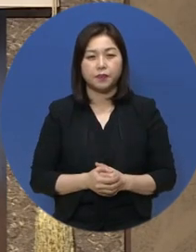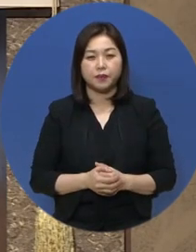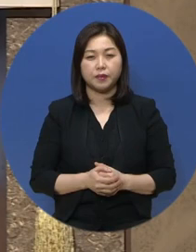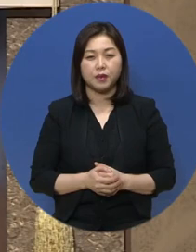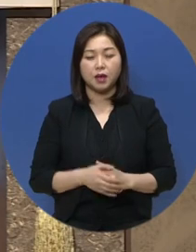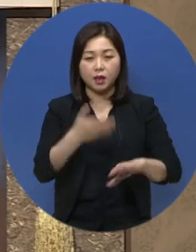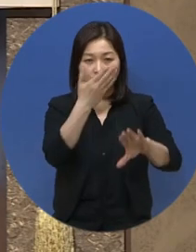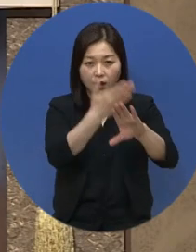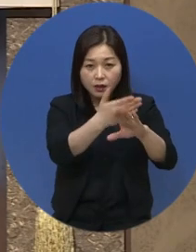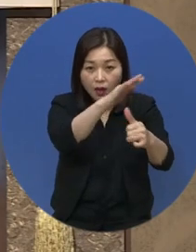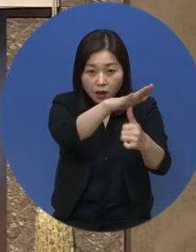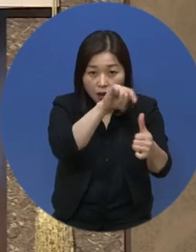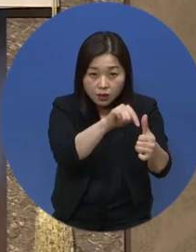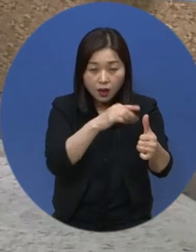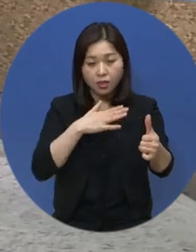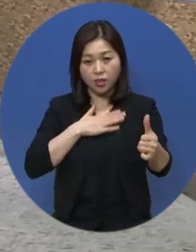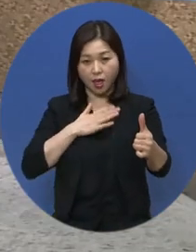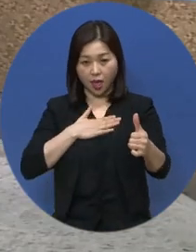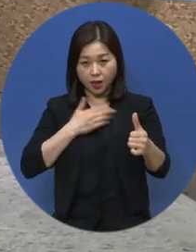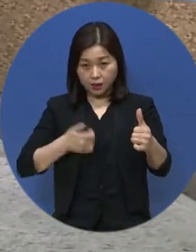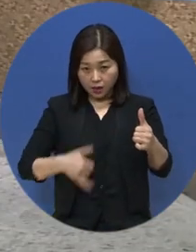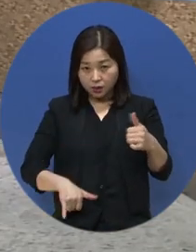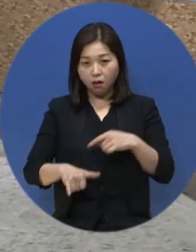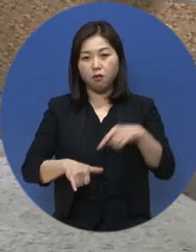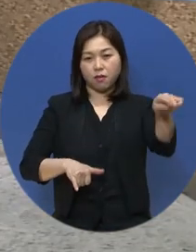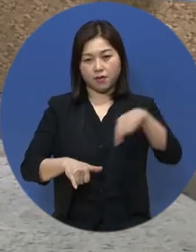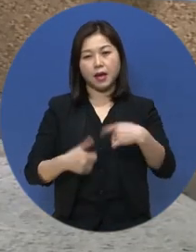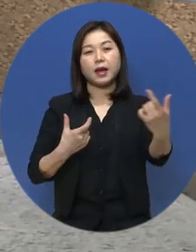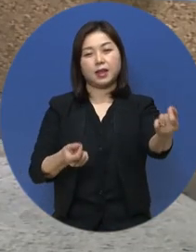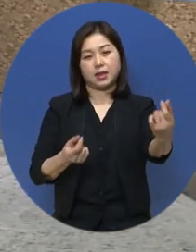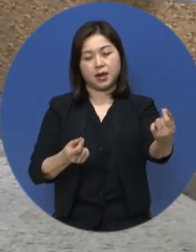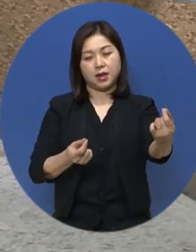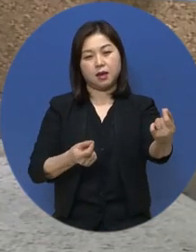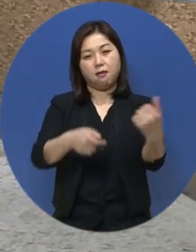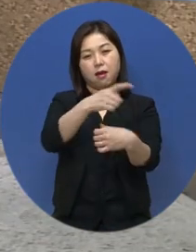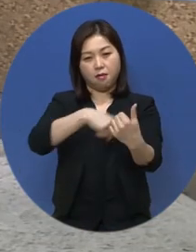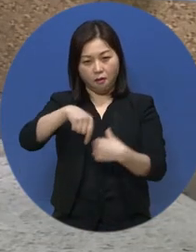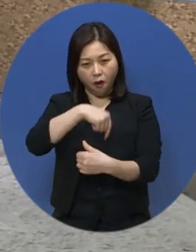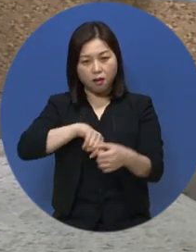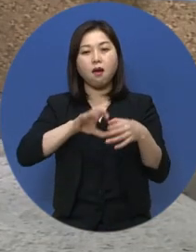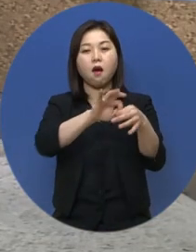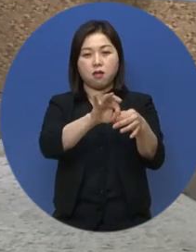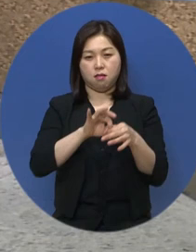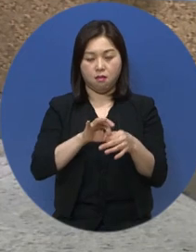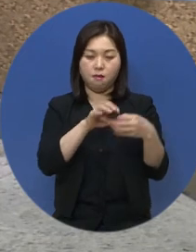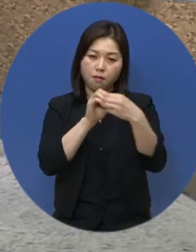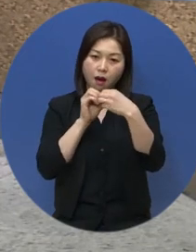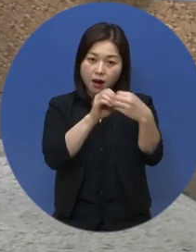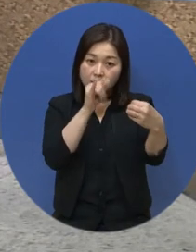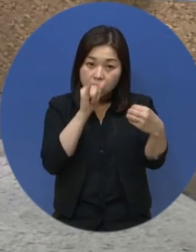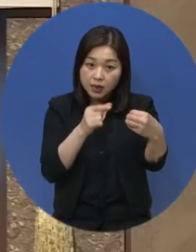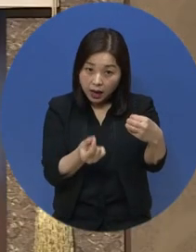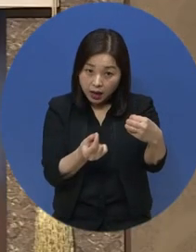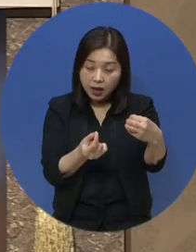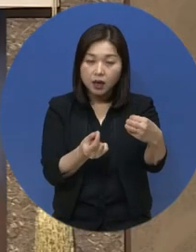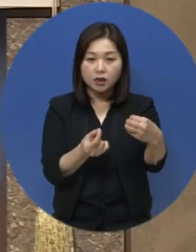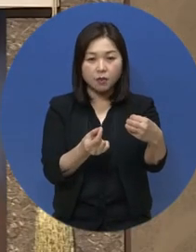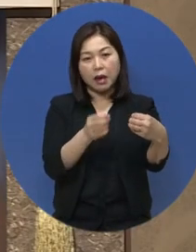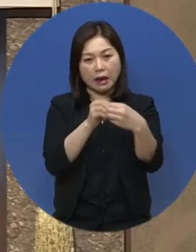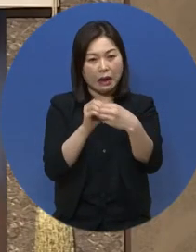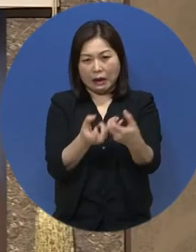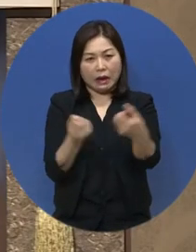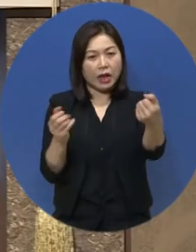내 아이도 다른 아이의 서로가 서로의 환경인 것을 우리가 잘 알아야 되거든요. 네. 그래서 우리는 하나의 공동체다,